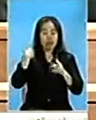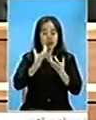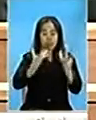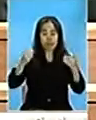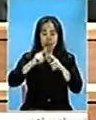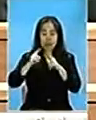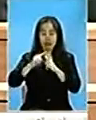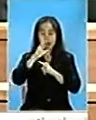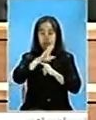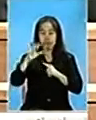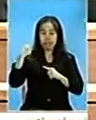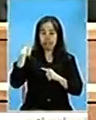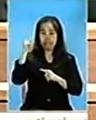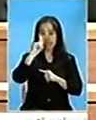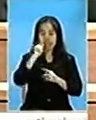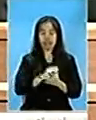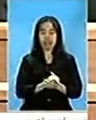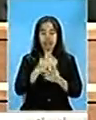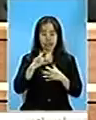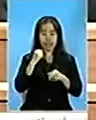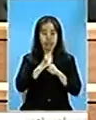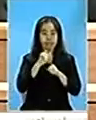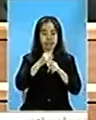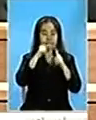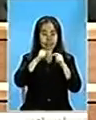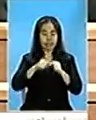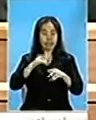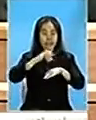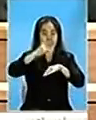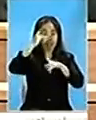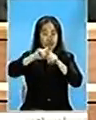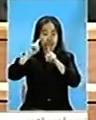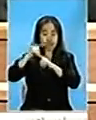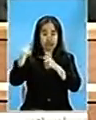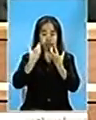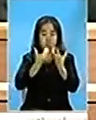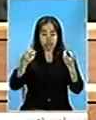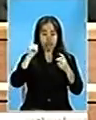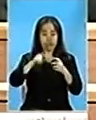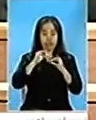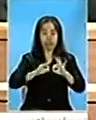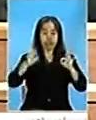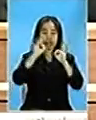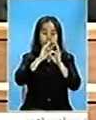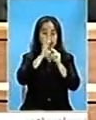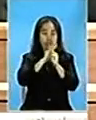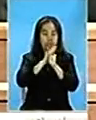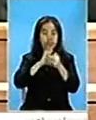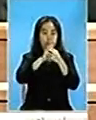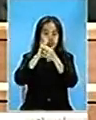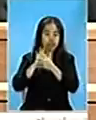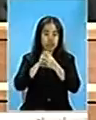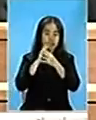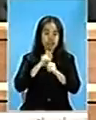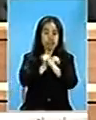กิดประโยชน์สูงสุดของชุมชนและถ้าเป็นทรัพยากรธรรมชาติแล้วก็ยิ่งจำเป็นจะต้องช่วยกันในการที่จะต้องพิ